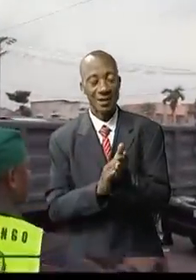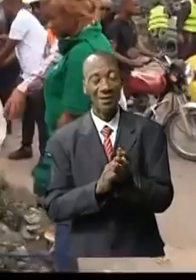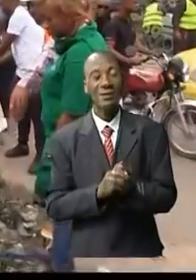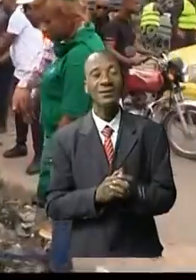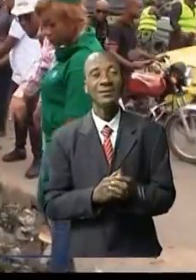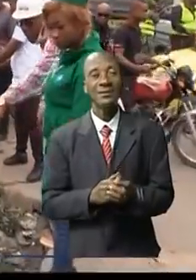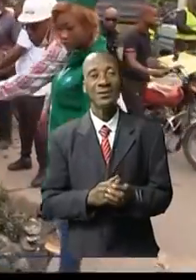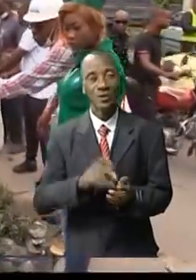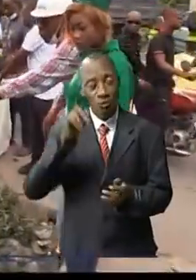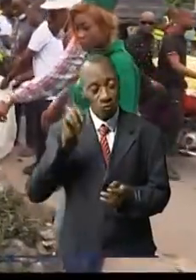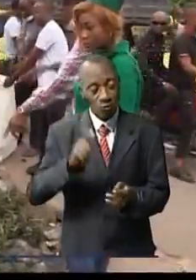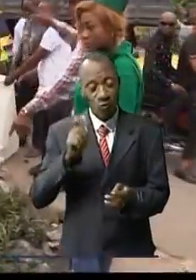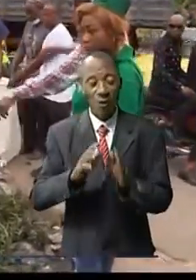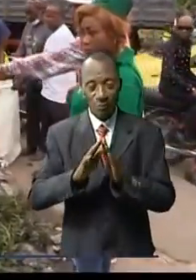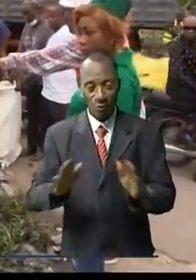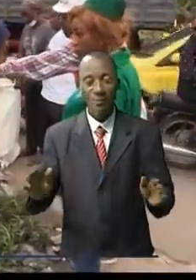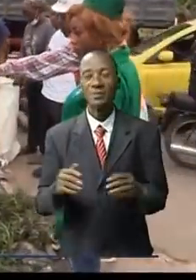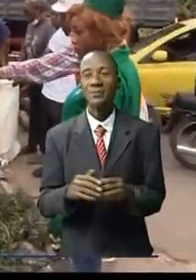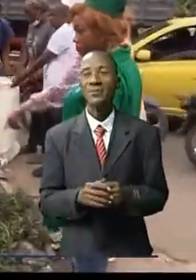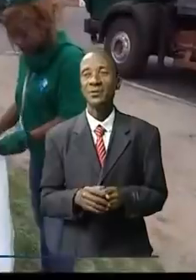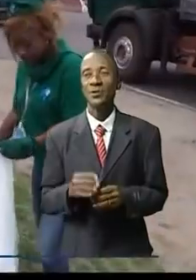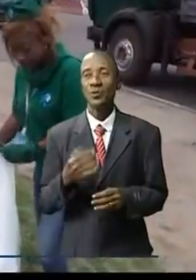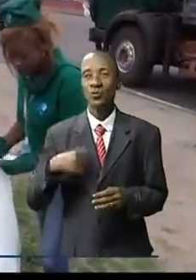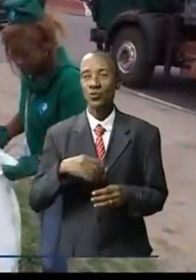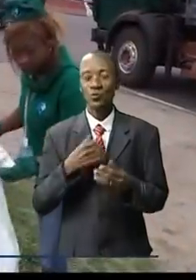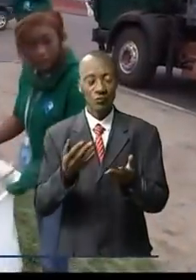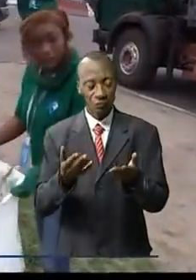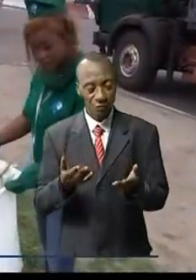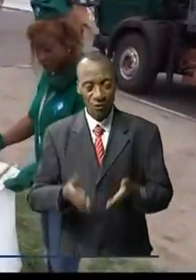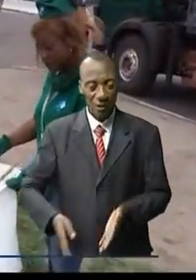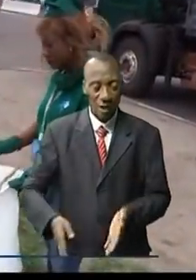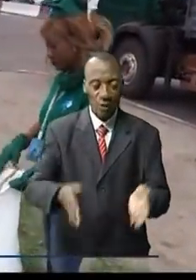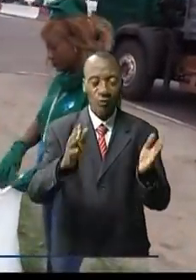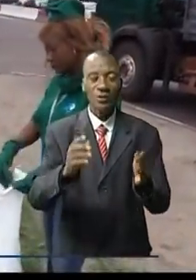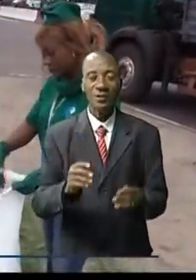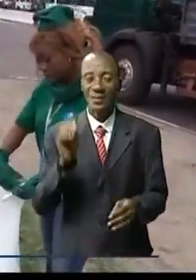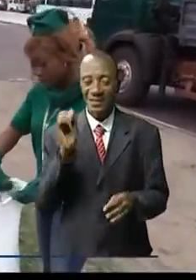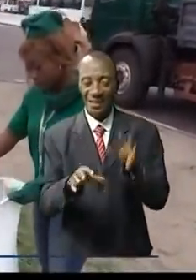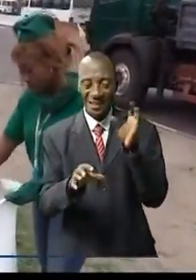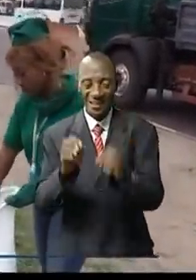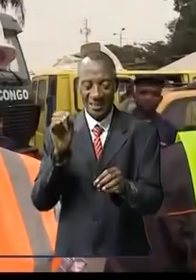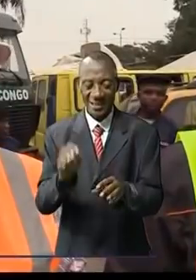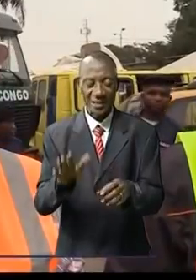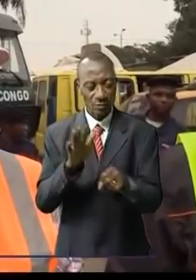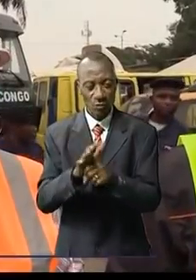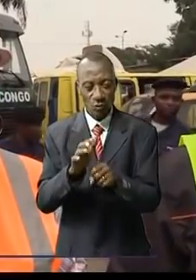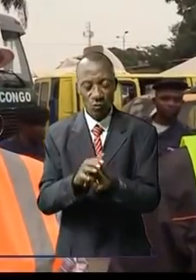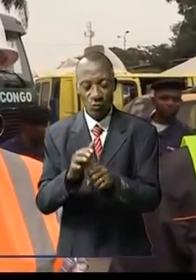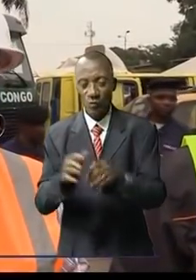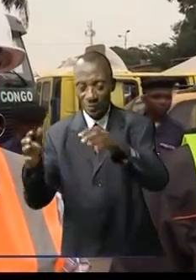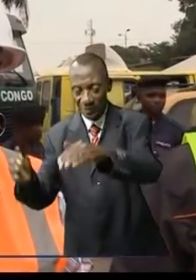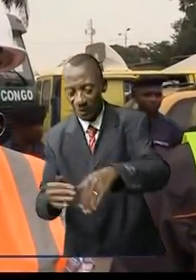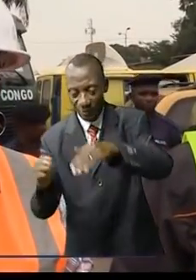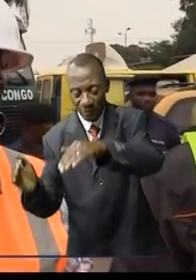d'assainir toutes les avenues, ramasser les déchets ménagers, afin d'amener à une décharge pour le traitement des déchets